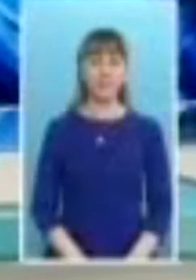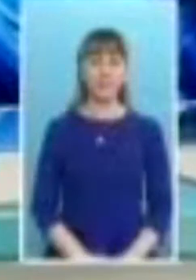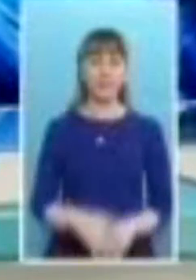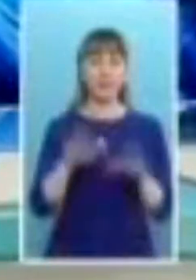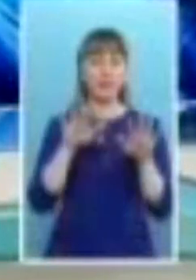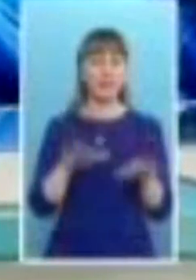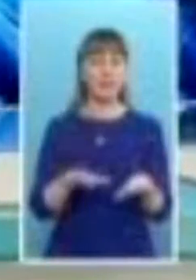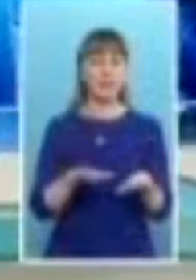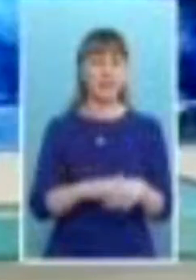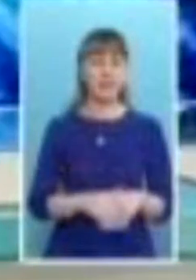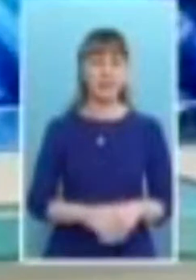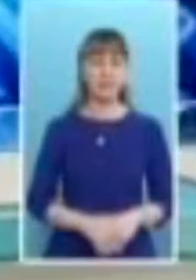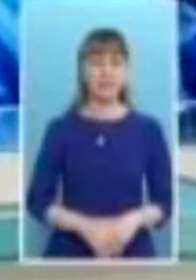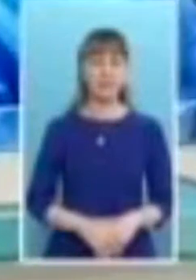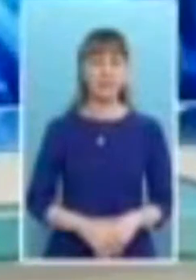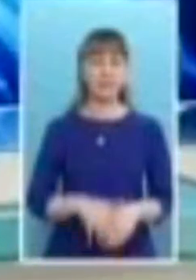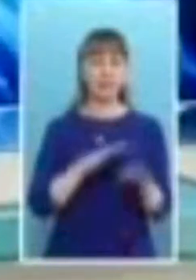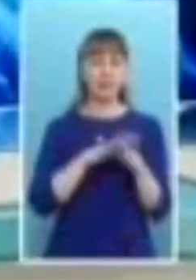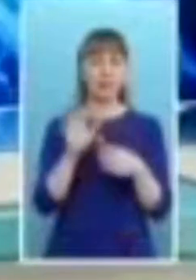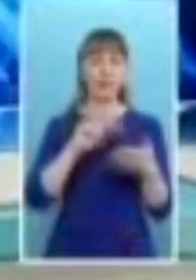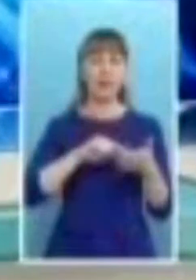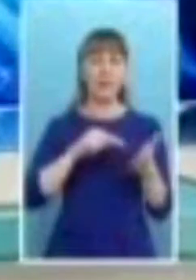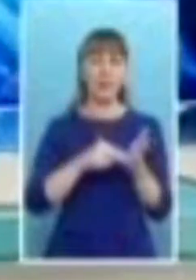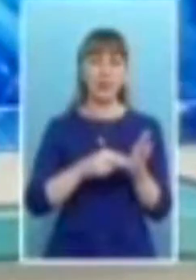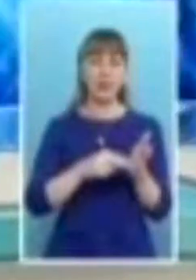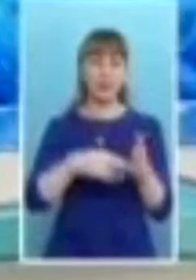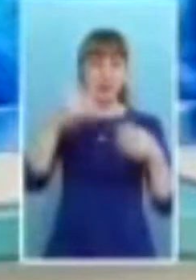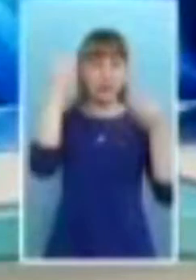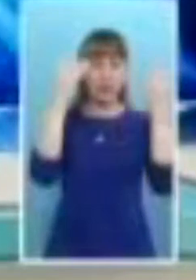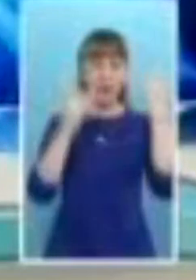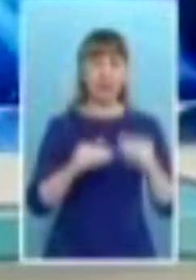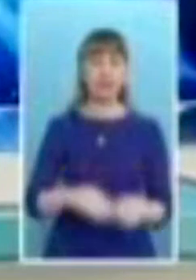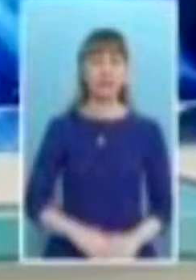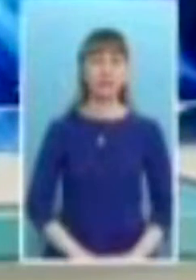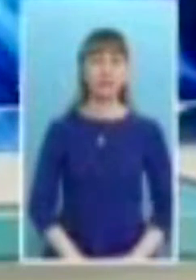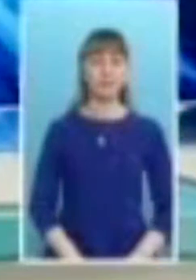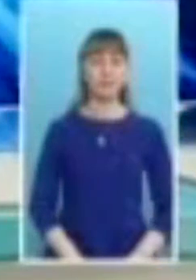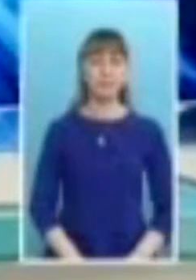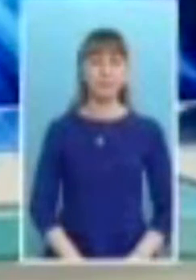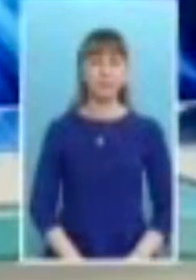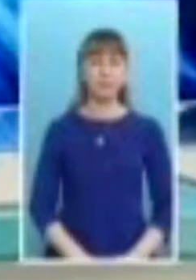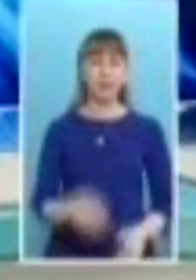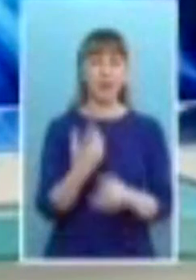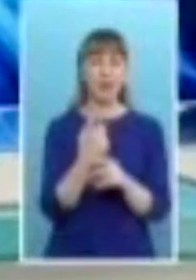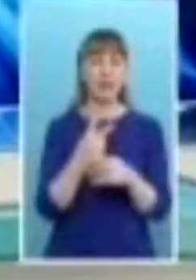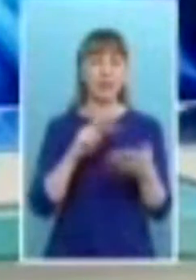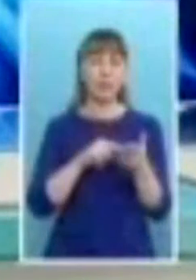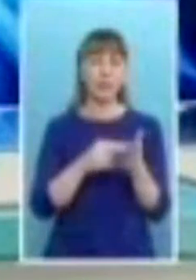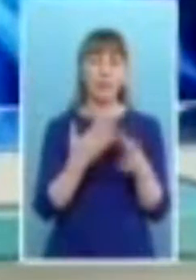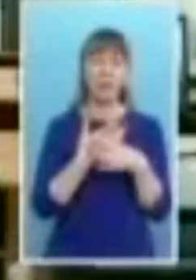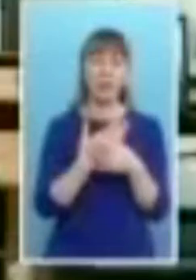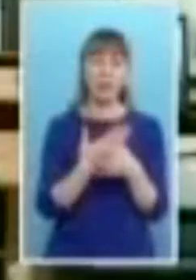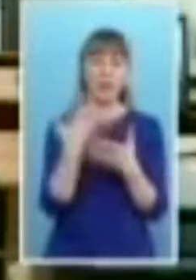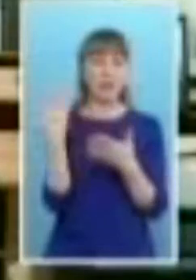жоба таланттар серуен қалалық кітапхана ұжымы ағымдағы жылдың қаңтар айында қолға алған. Бұл бастаманың басты мақсаты жаңа есімдерге жол